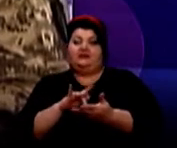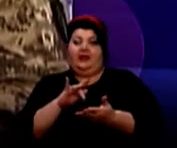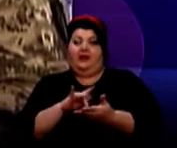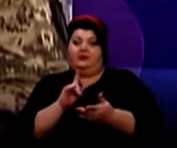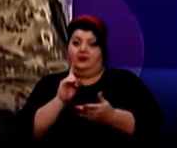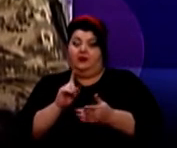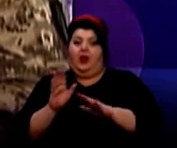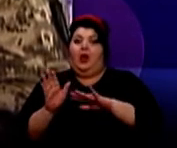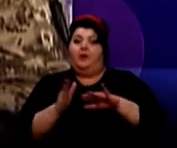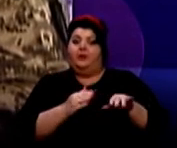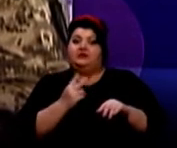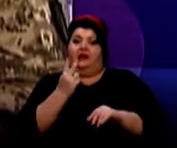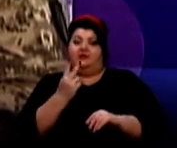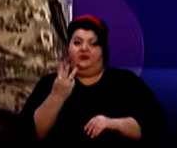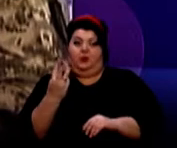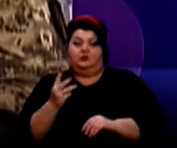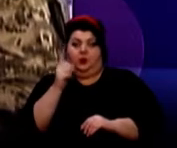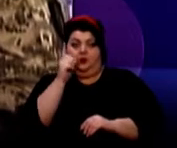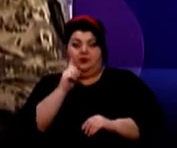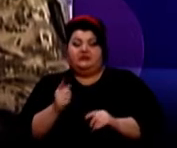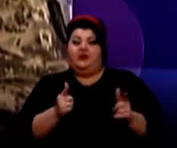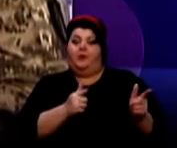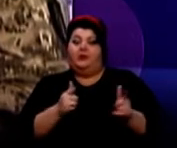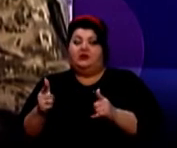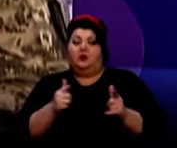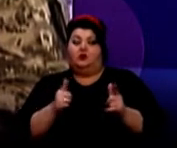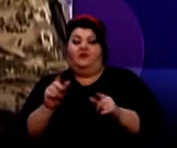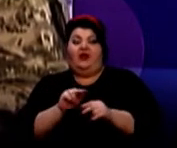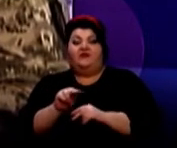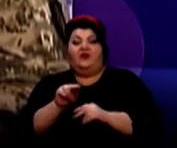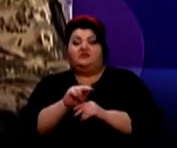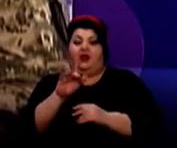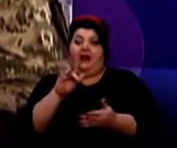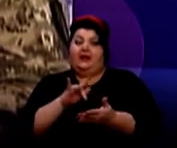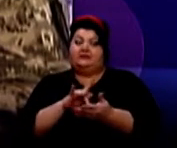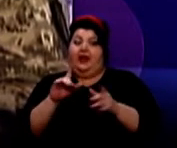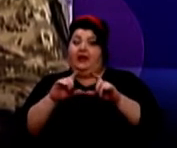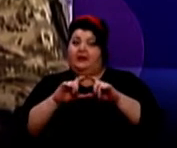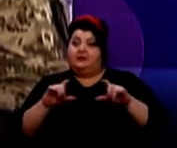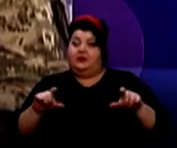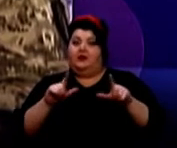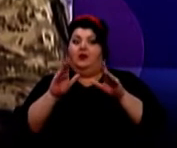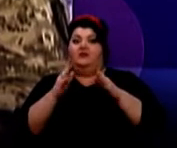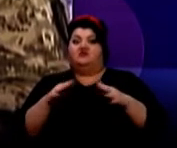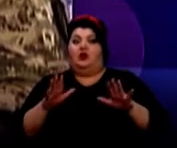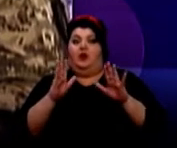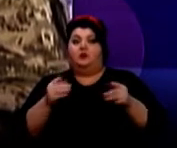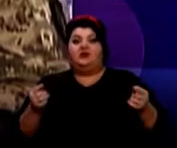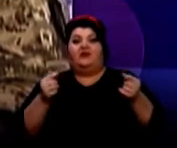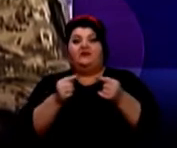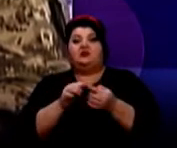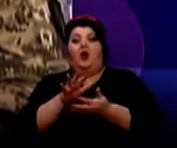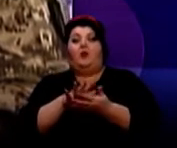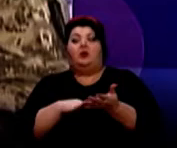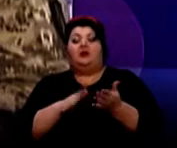Після, відповідно, 2-3 місяців підготовки в навчальних центрах і на військових полігонах вже буде визначено подальше